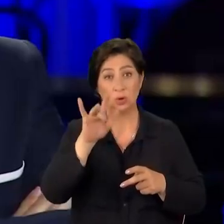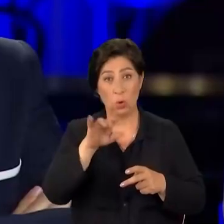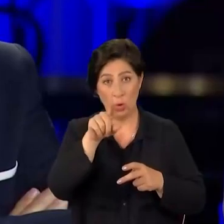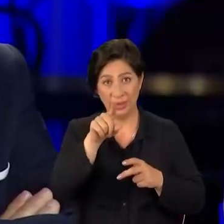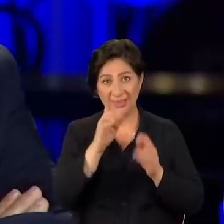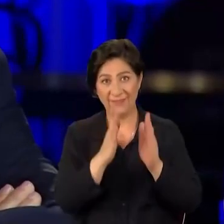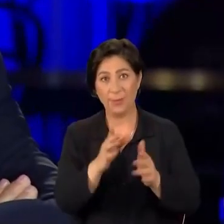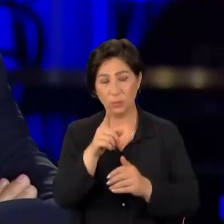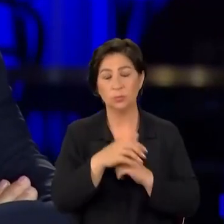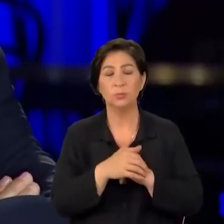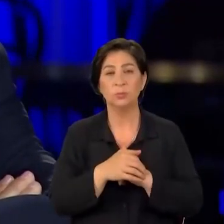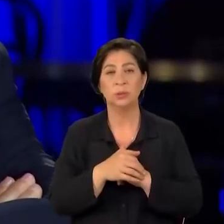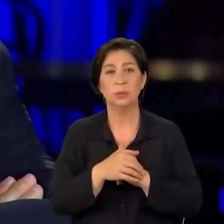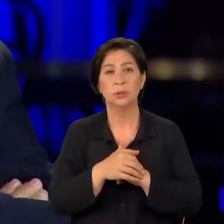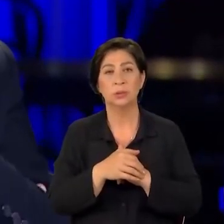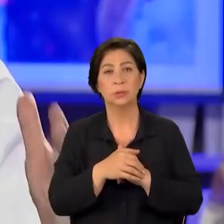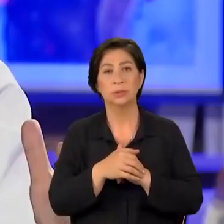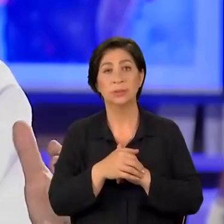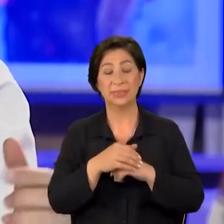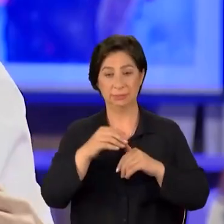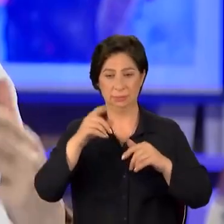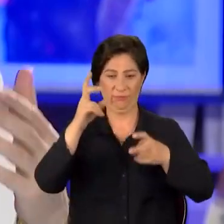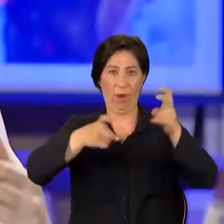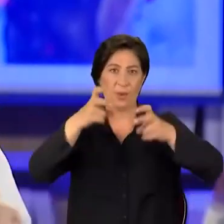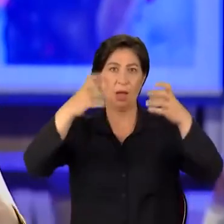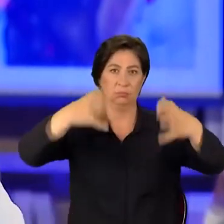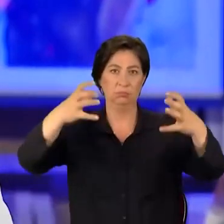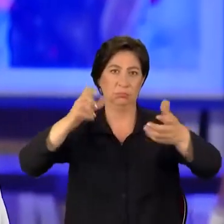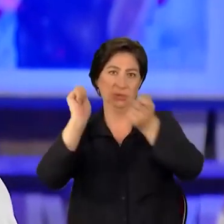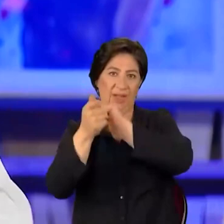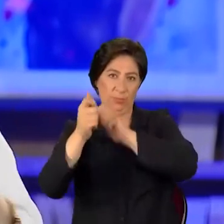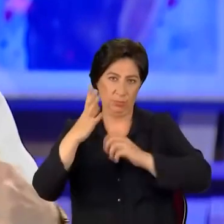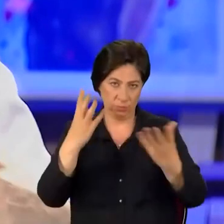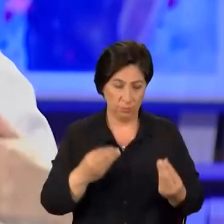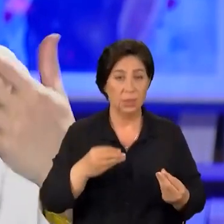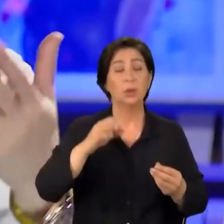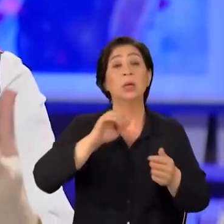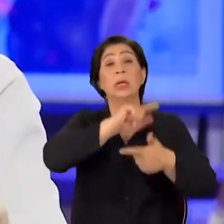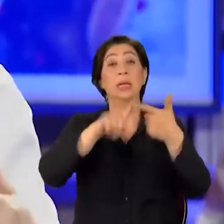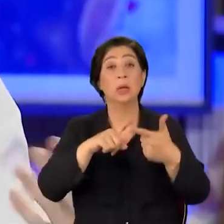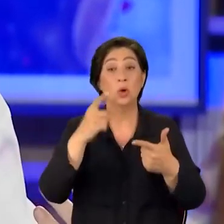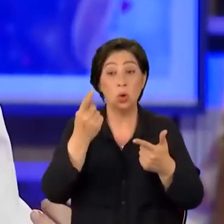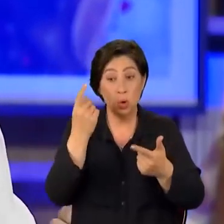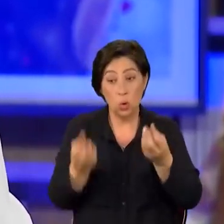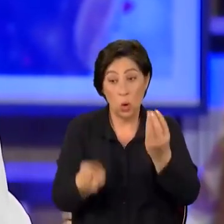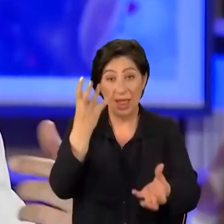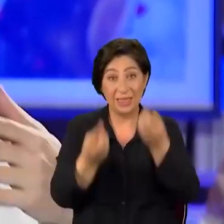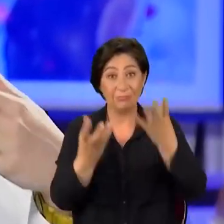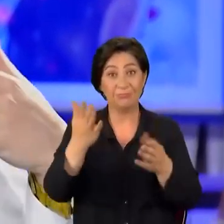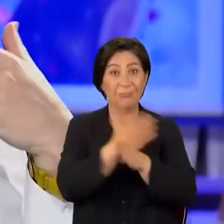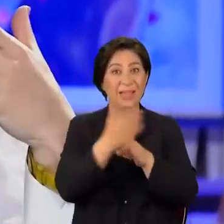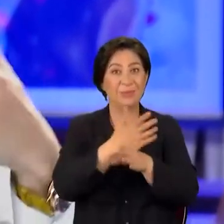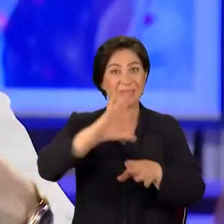ortalarında. Bence hocamın açtığı hemen oradan devam etmek istiyorum evet, zaten. Çok önemli. Sanayi devrimi ve hemen arkasından işte üretim araçlarına sahip olanların